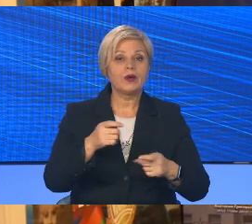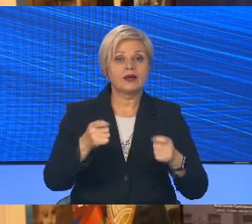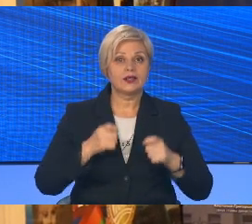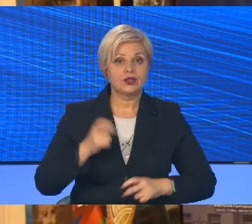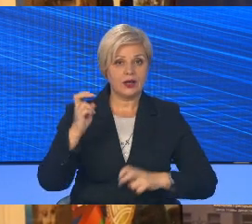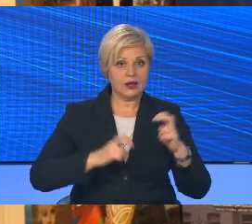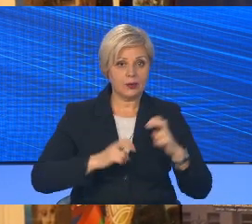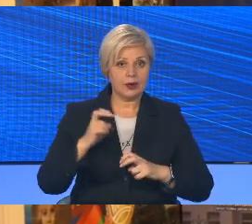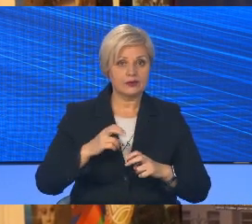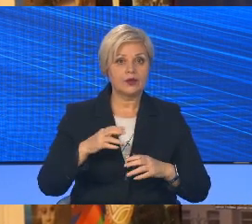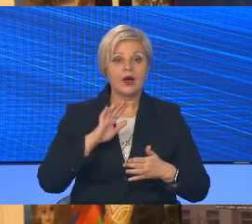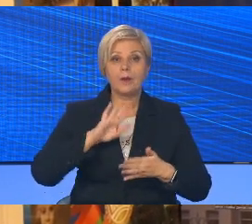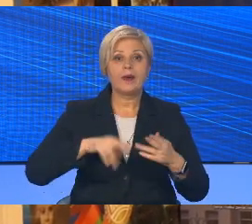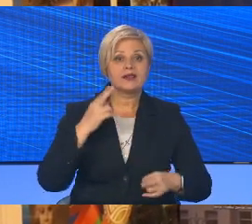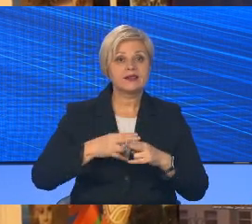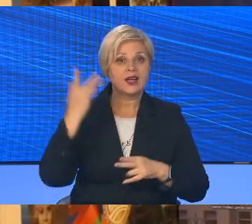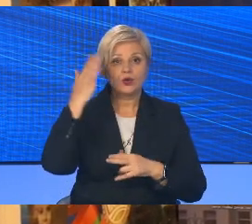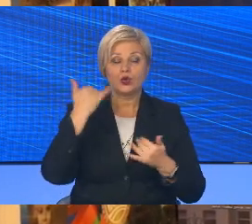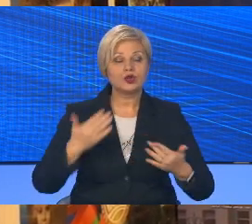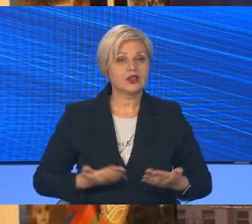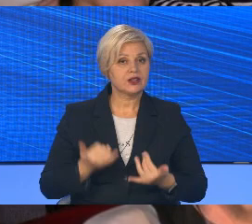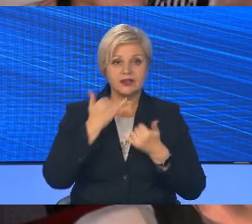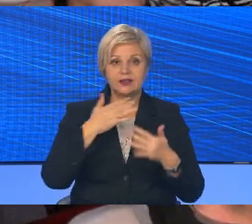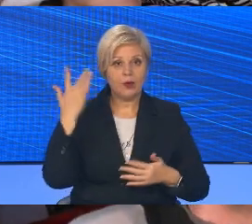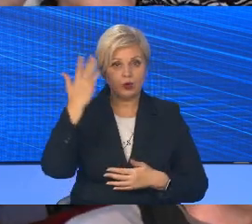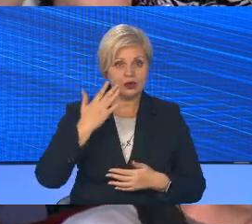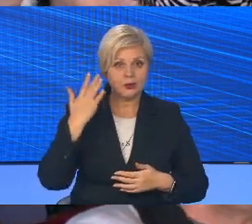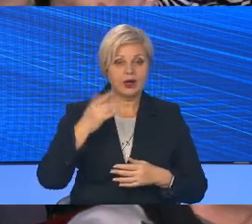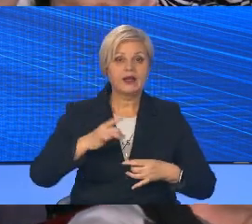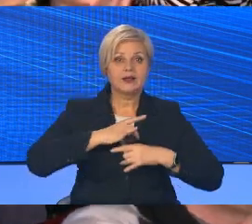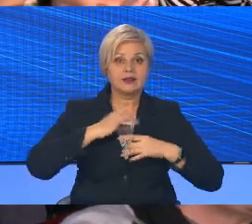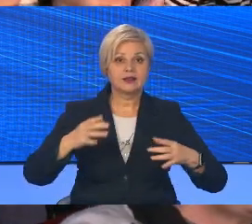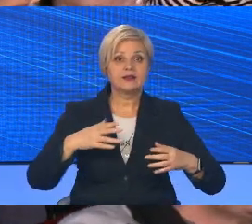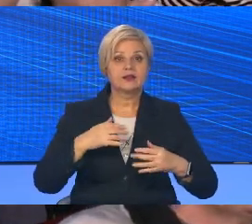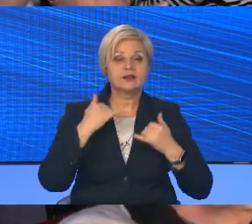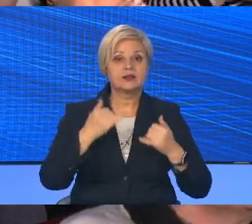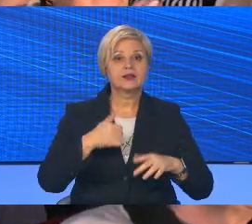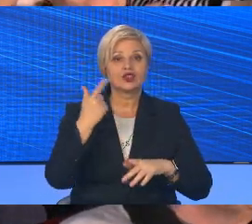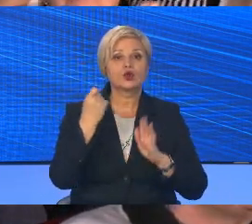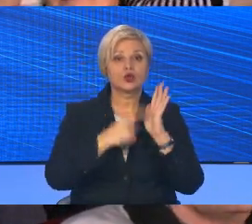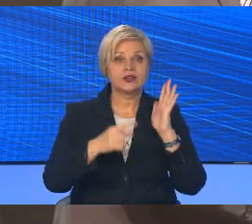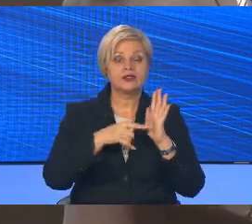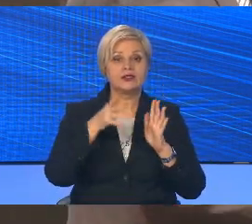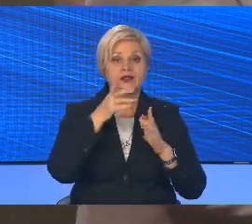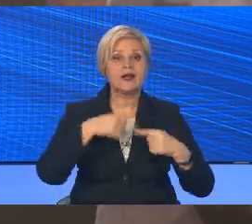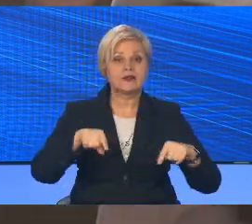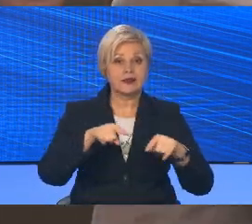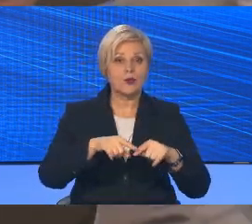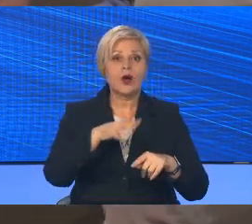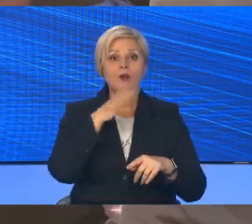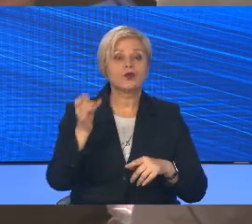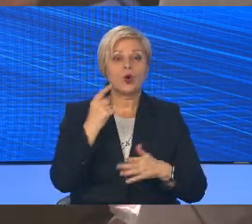отдела. Без стальной романтики жизнь уже представить невозможно. На урочистостях с нагоды 160-годия компании